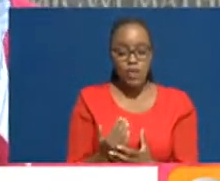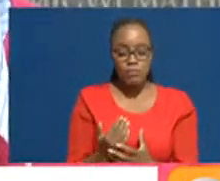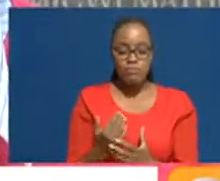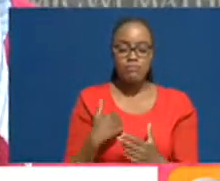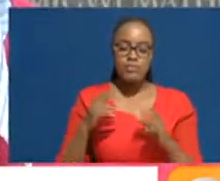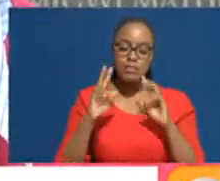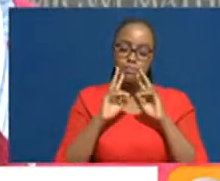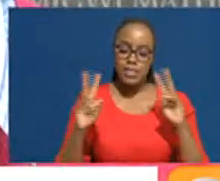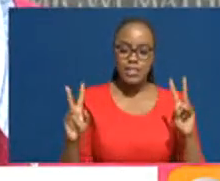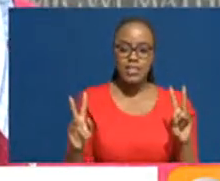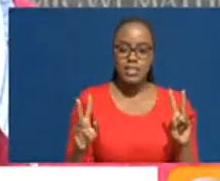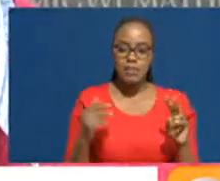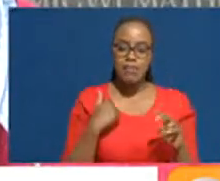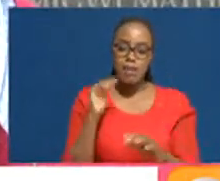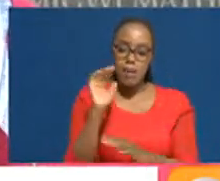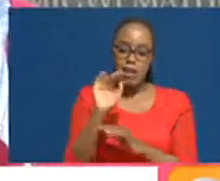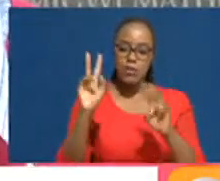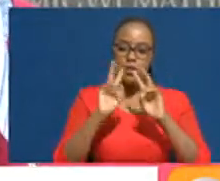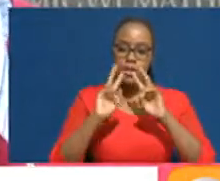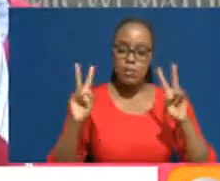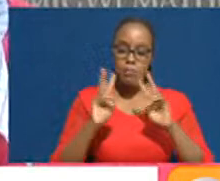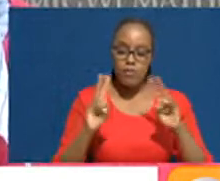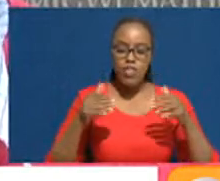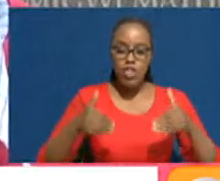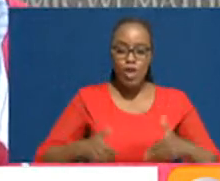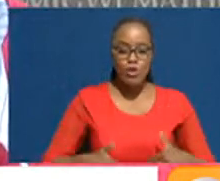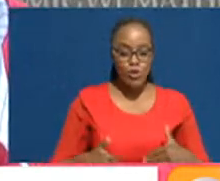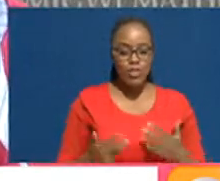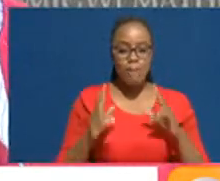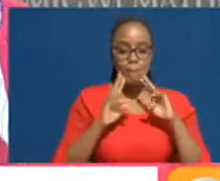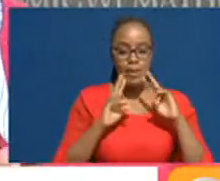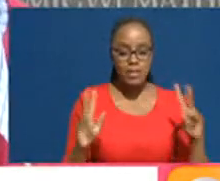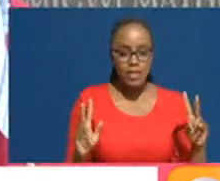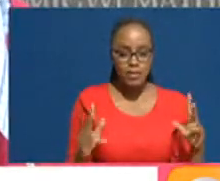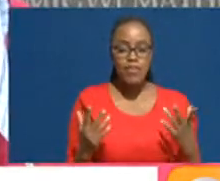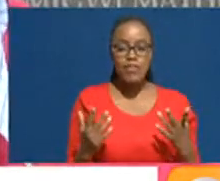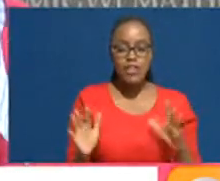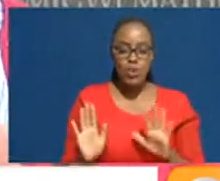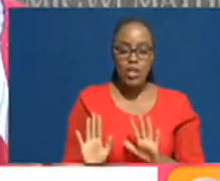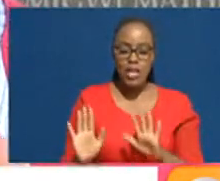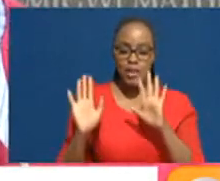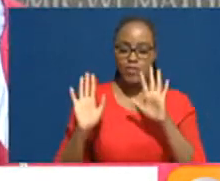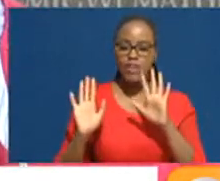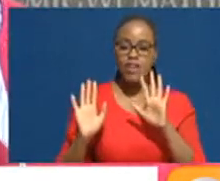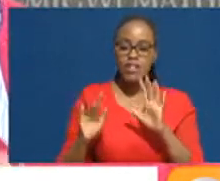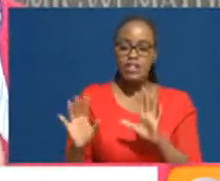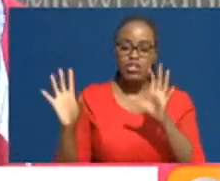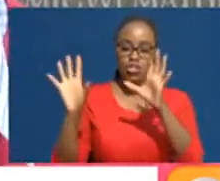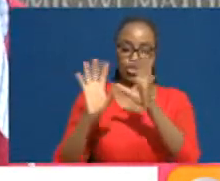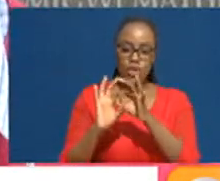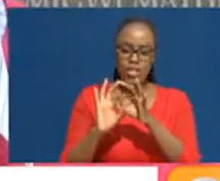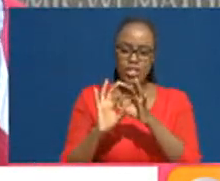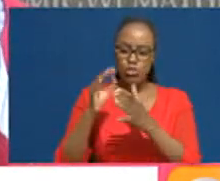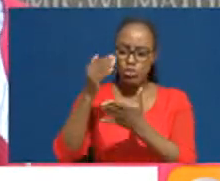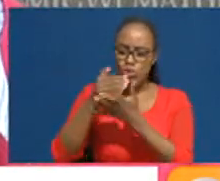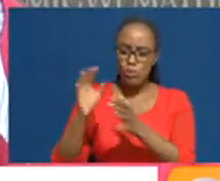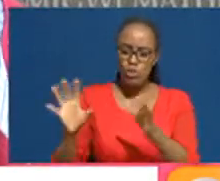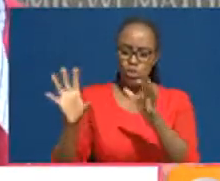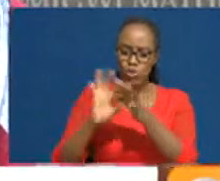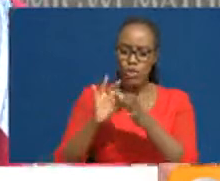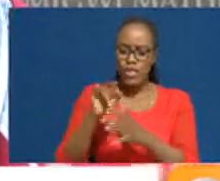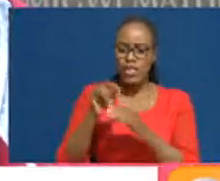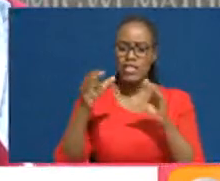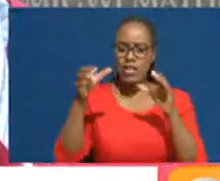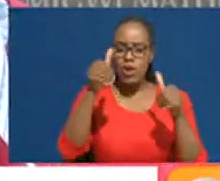amani. Amani. Vichana, amani. Uacha kuchiunga na vikundi halamu